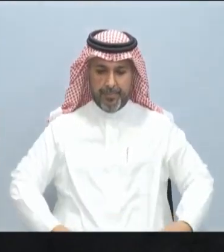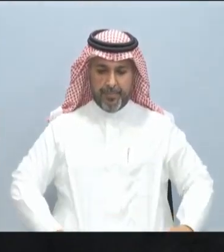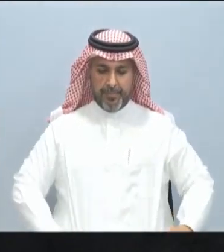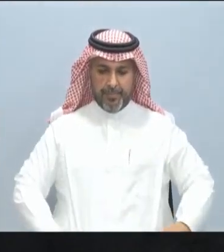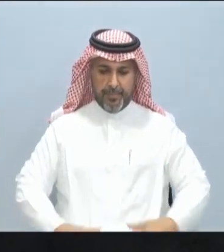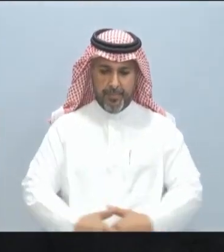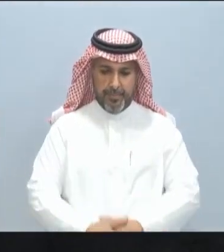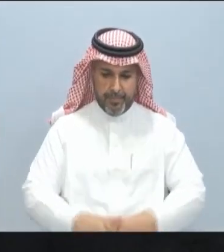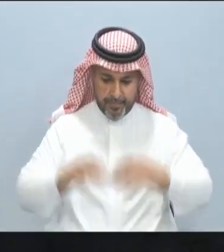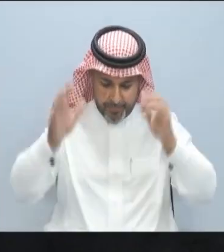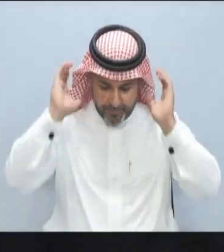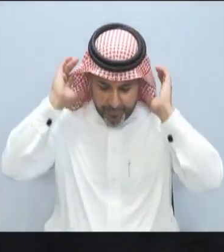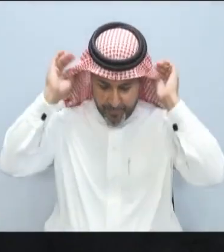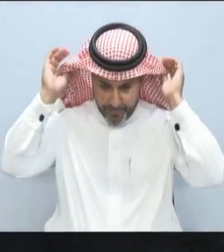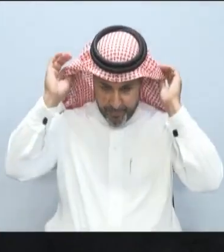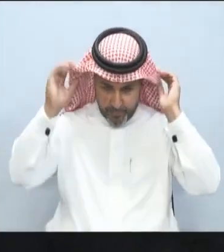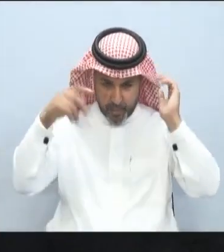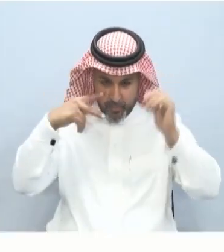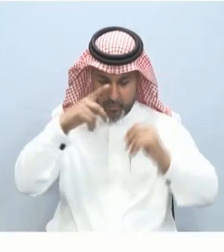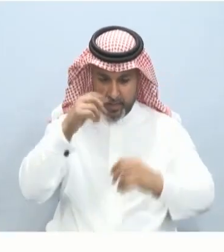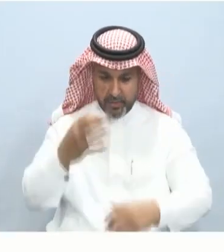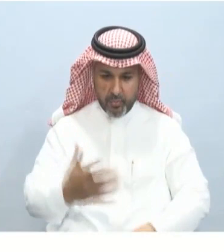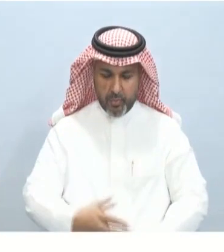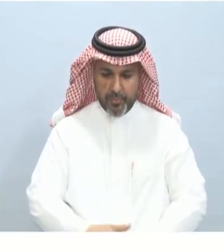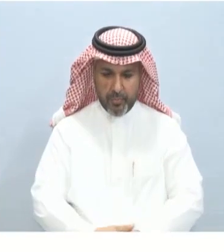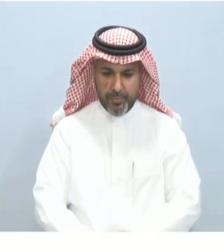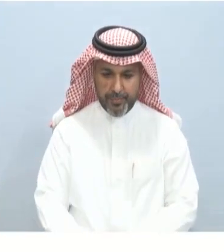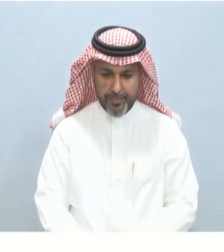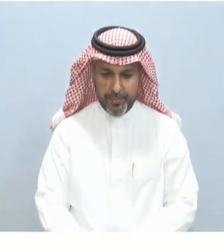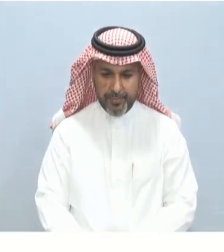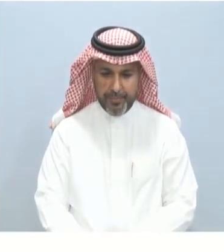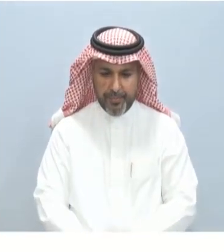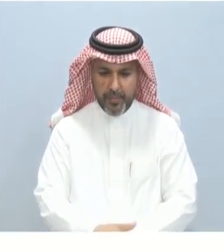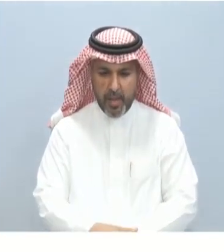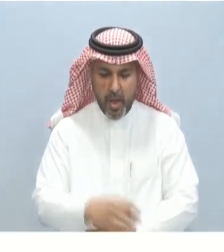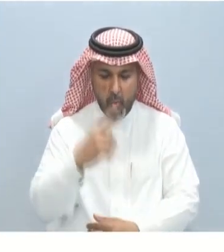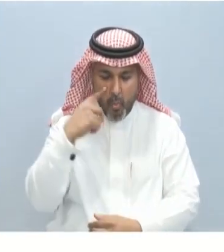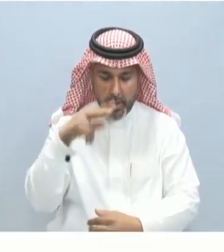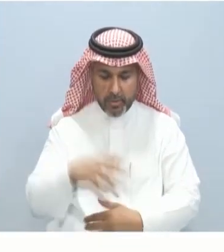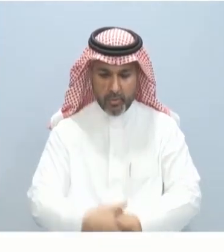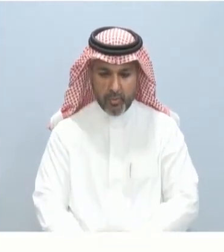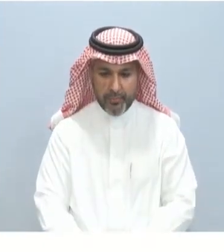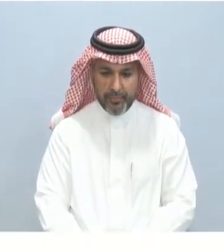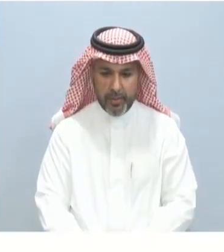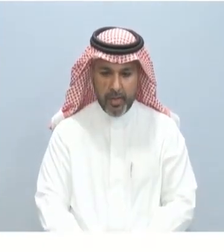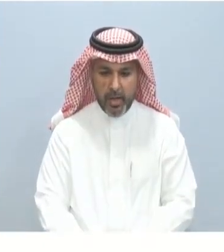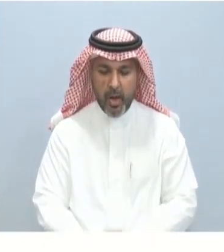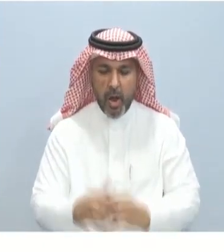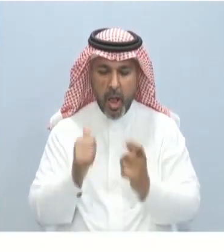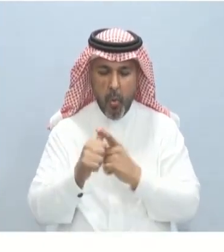تعرفنا عليه في الحصه السابقه اذا ما هي الشروط التي لابد ان تتحقق في هذه الحدود اولا لابد ان يكون